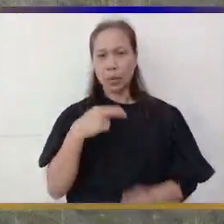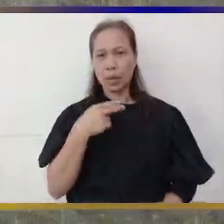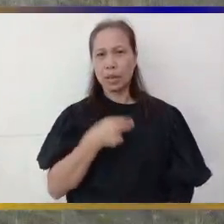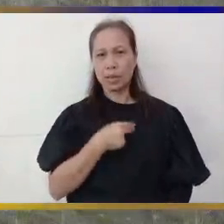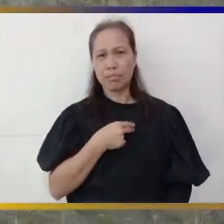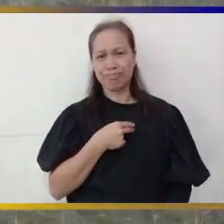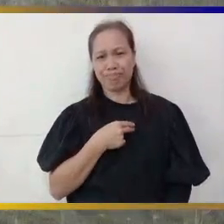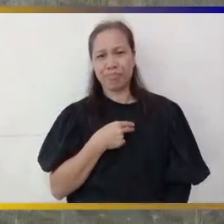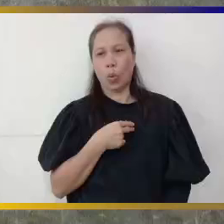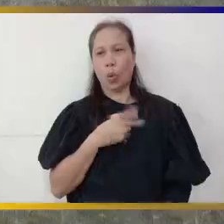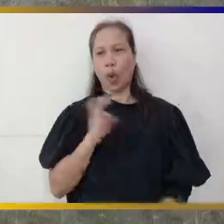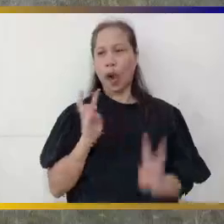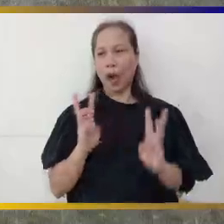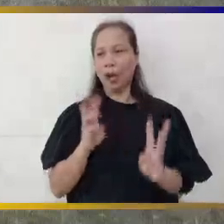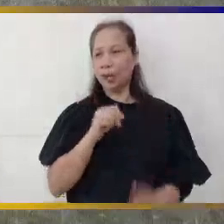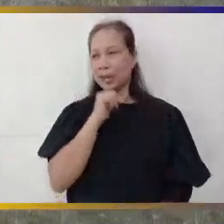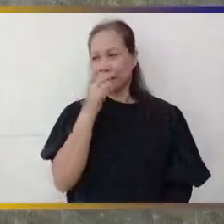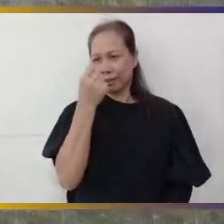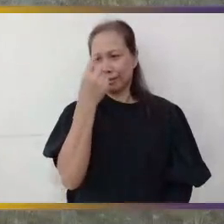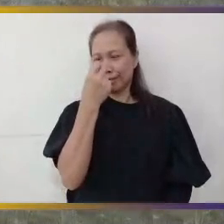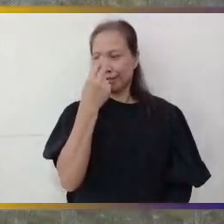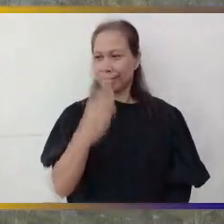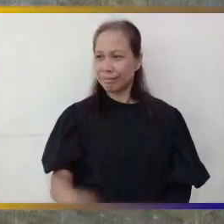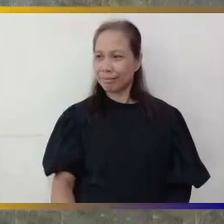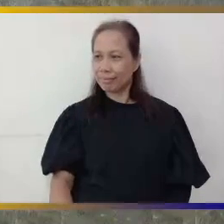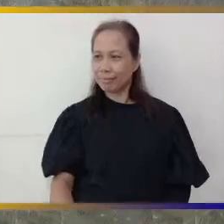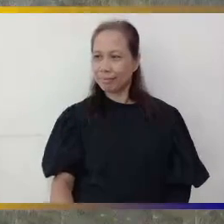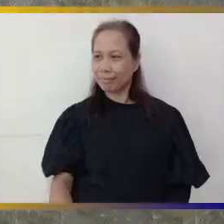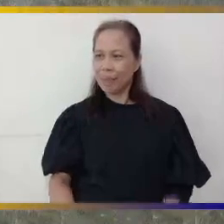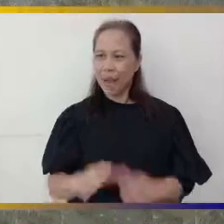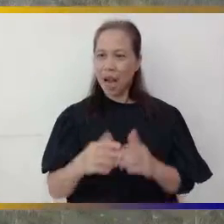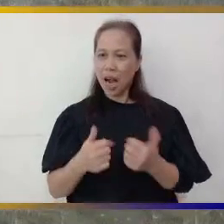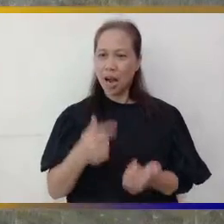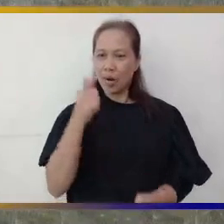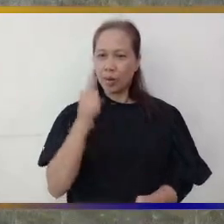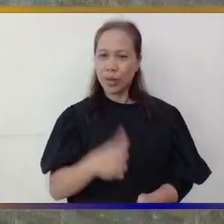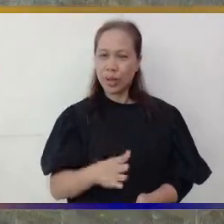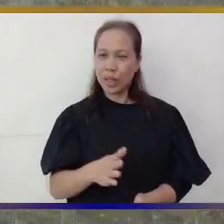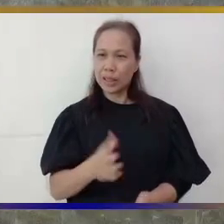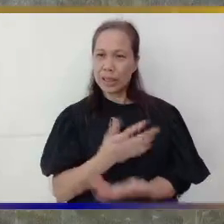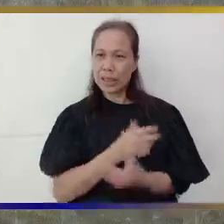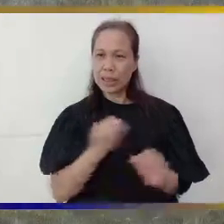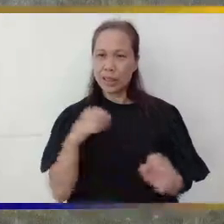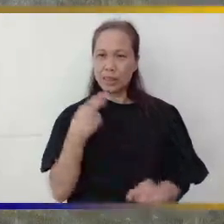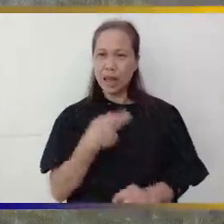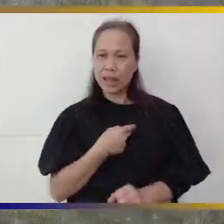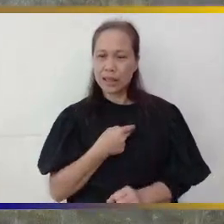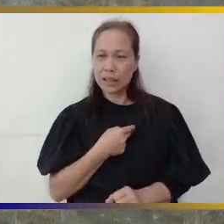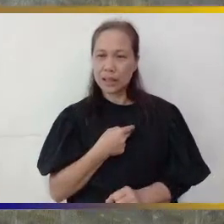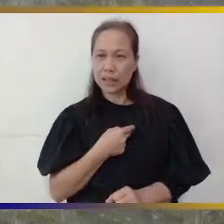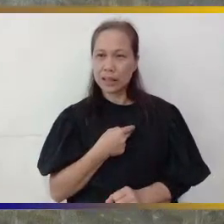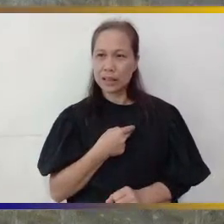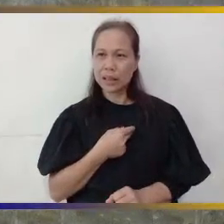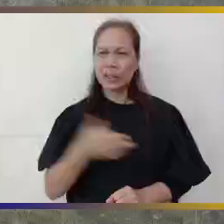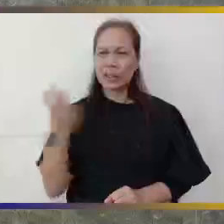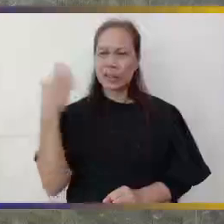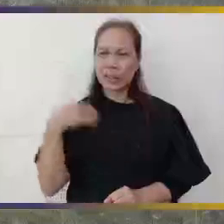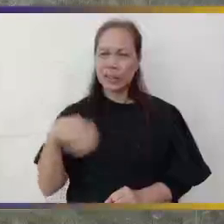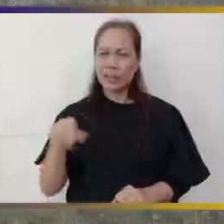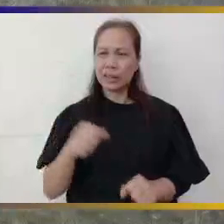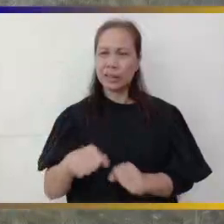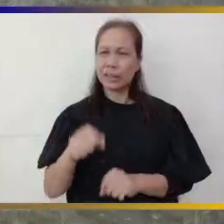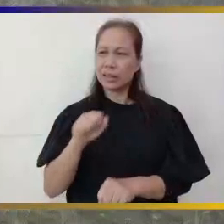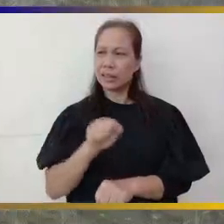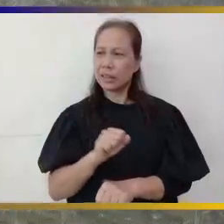naman h ho pa maunawaan ng pag-ibig ng Diyos nailigtas tayo ng panginoon tayo makasalanan pa